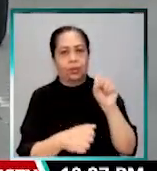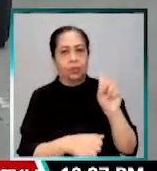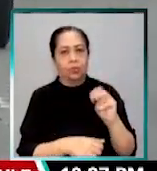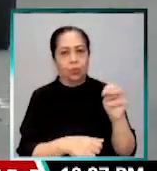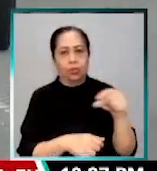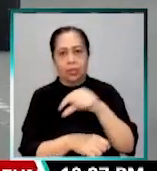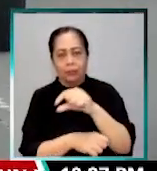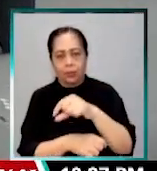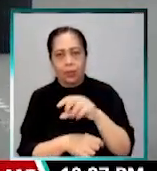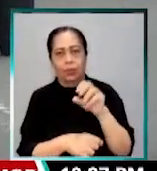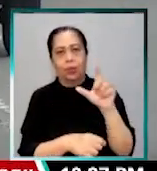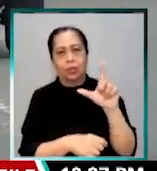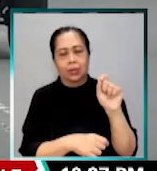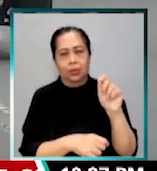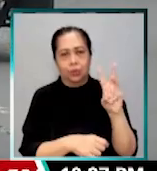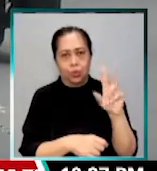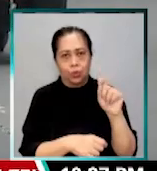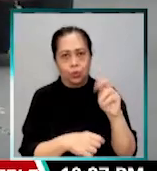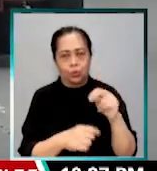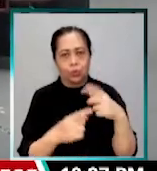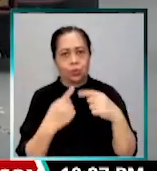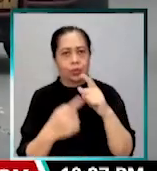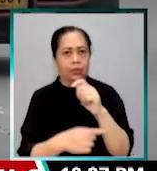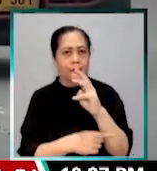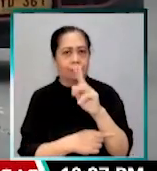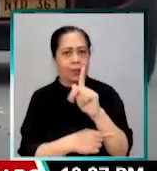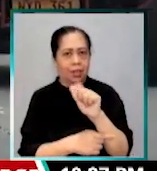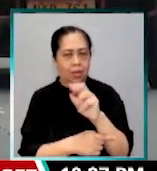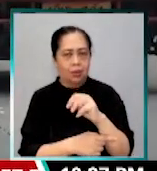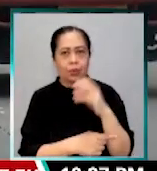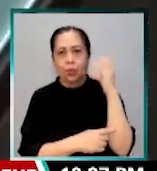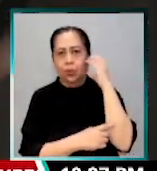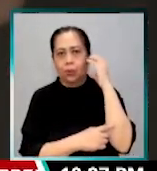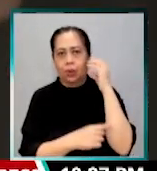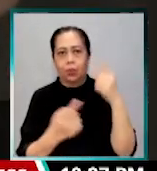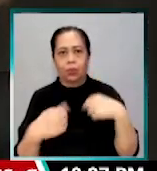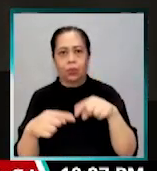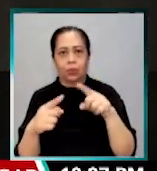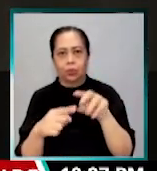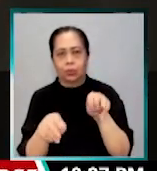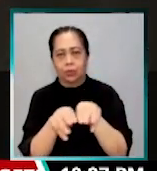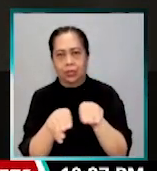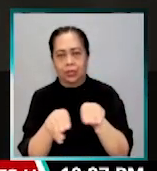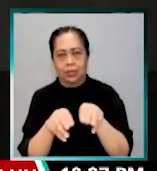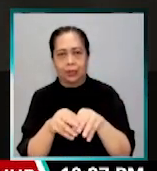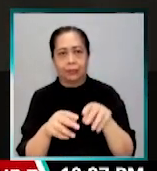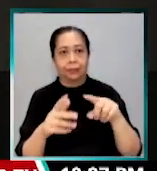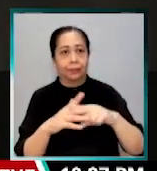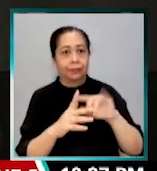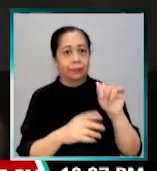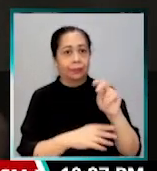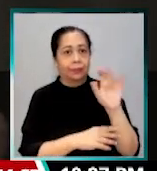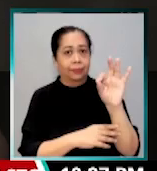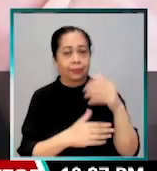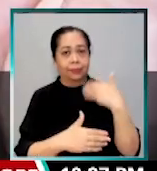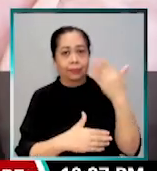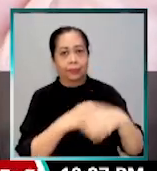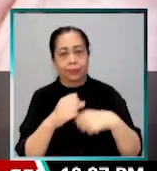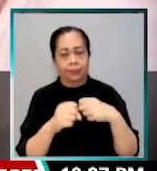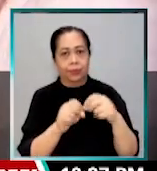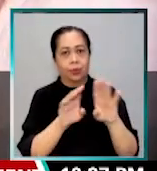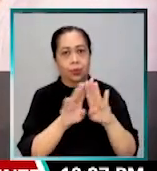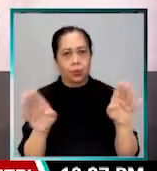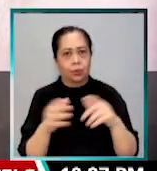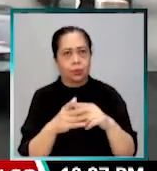Loton, Tandang Sora papuntang TM Calao at Cubao Marikina. Simula naman January 9 sa susunod na taon, magbubukas ng